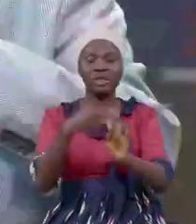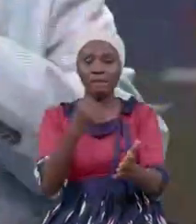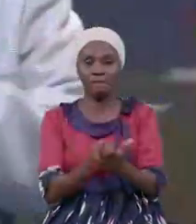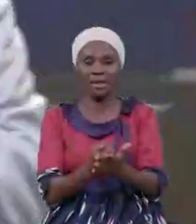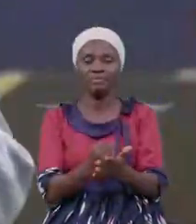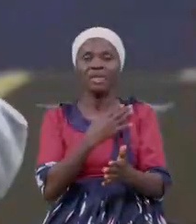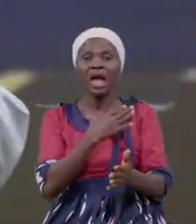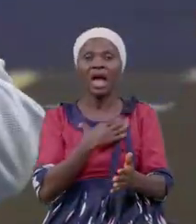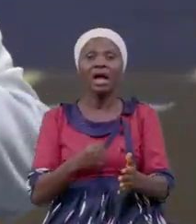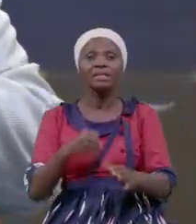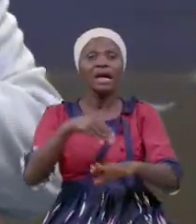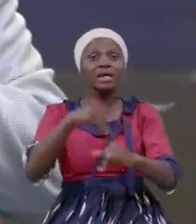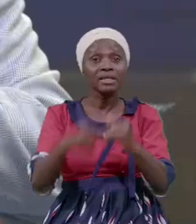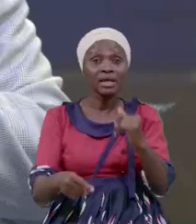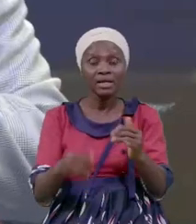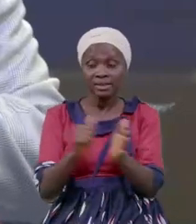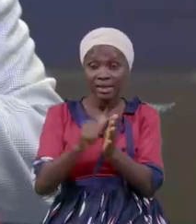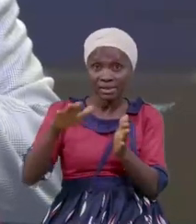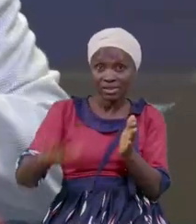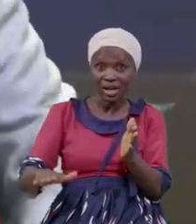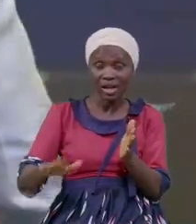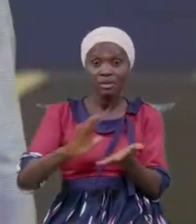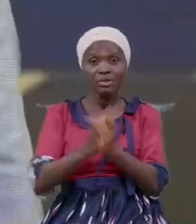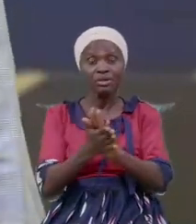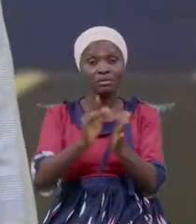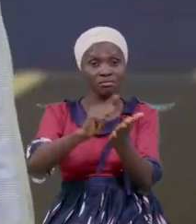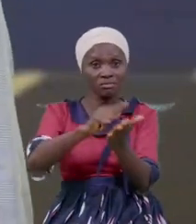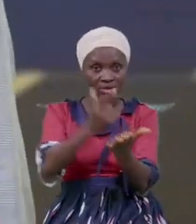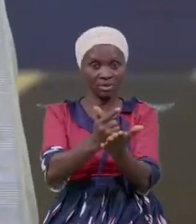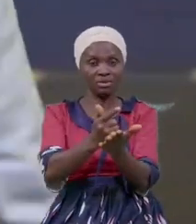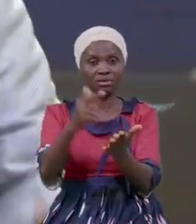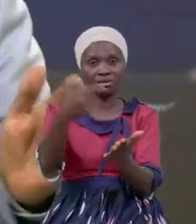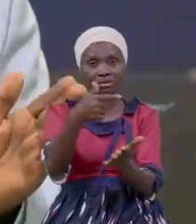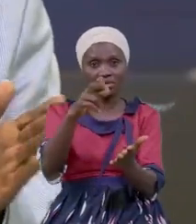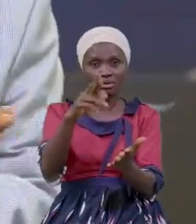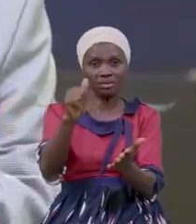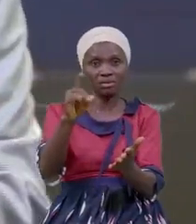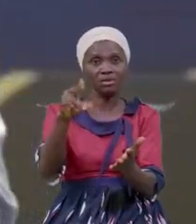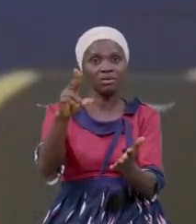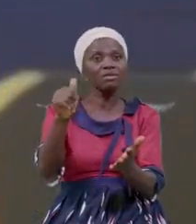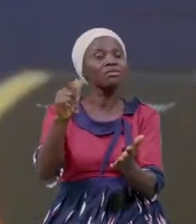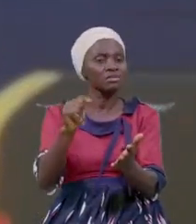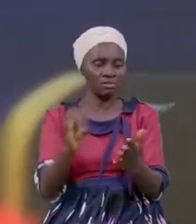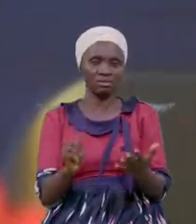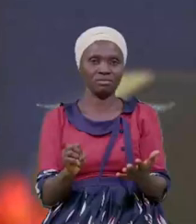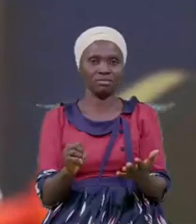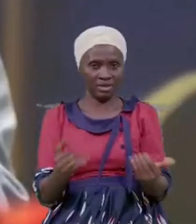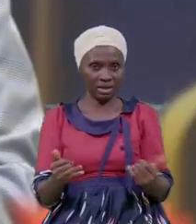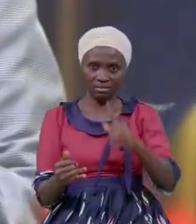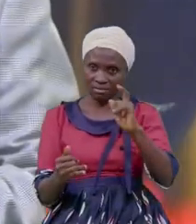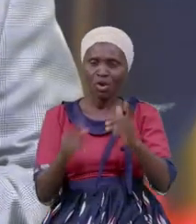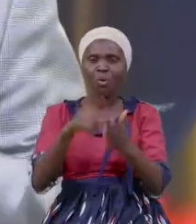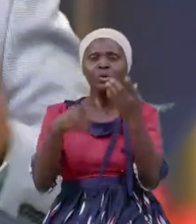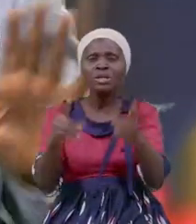finalement l'enfant a été diplômé et qu'est-ce qui est arrivé à la femme 6 mois après